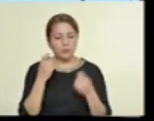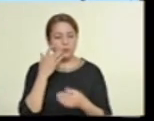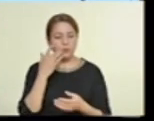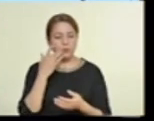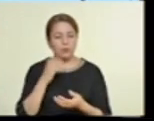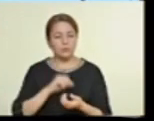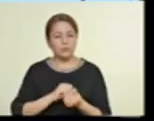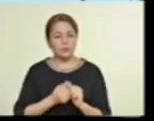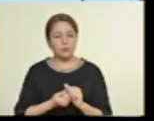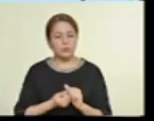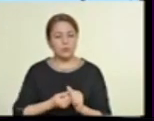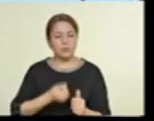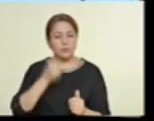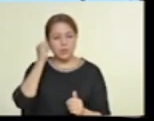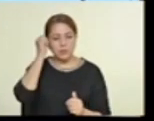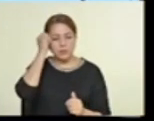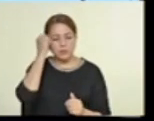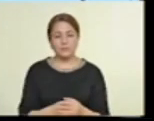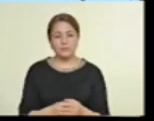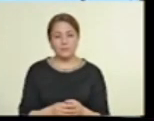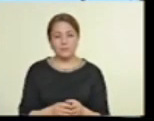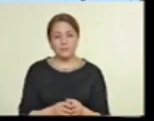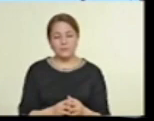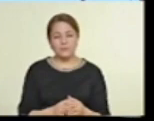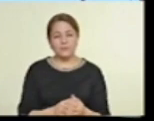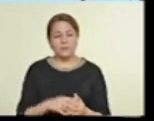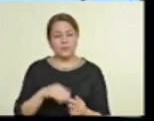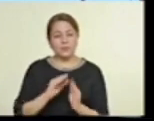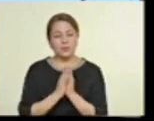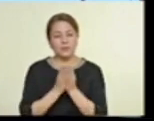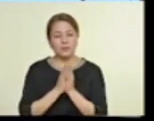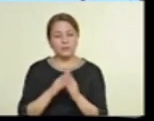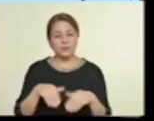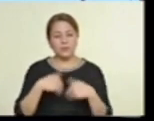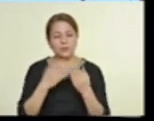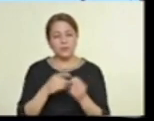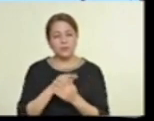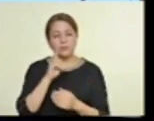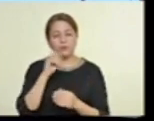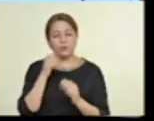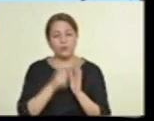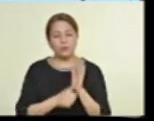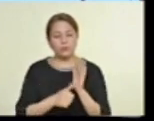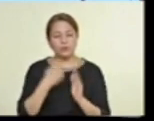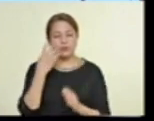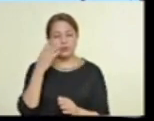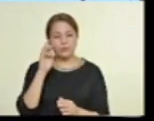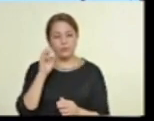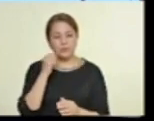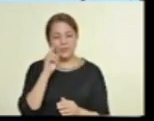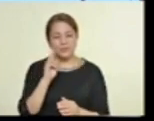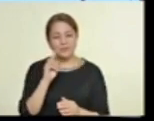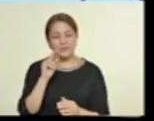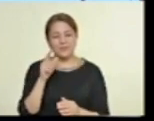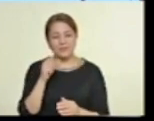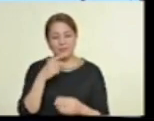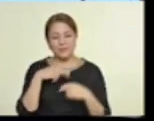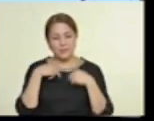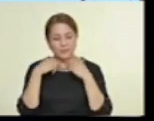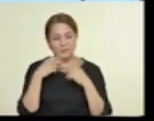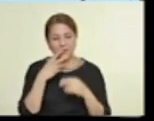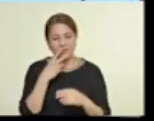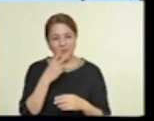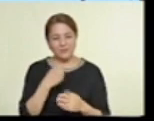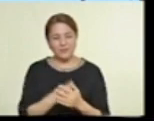doimo esda saqlashga harakat qiling. Darsligingizda berilgan 164-mashqqa diqqatingizni